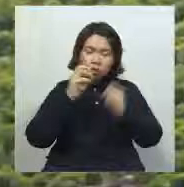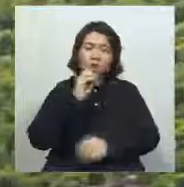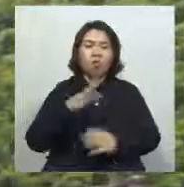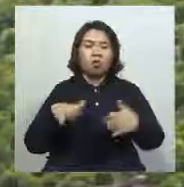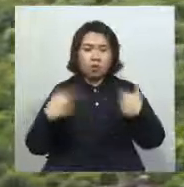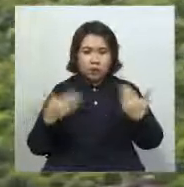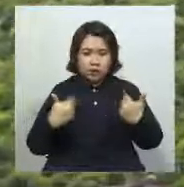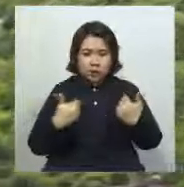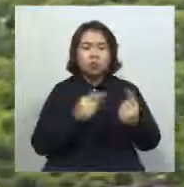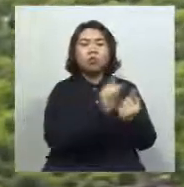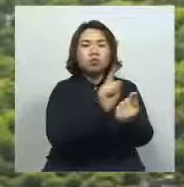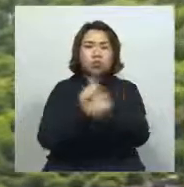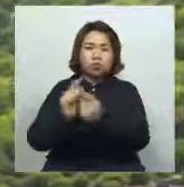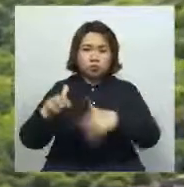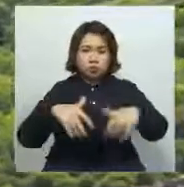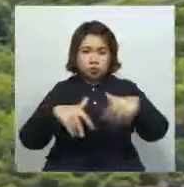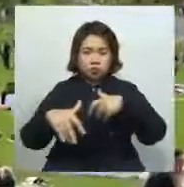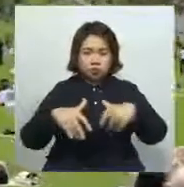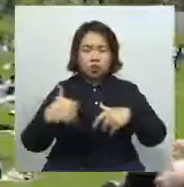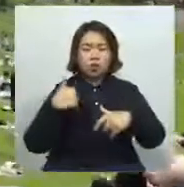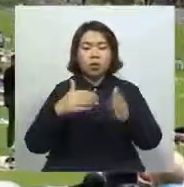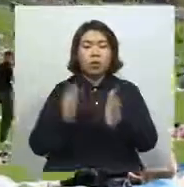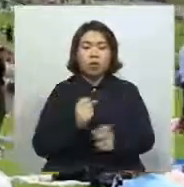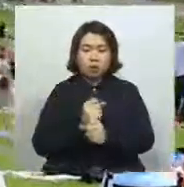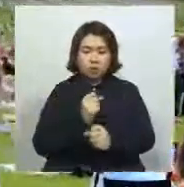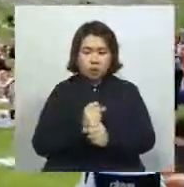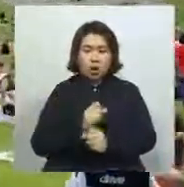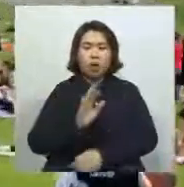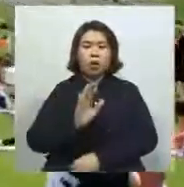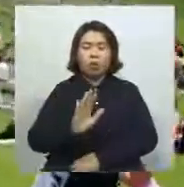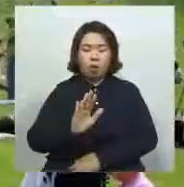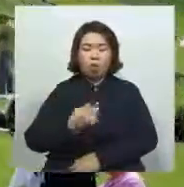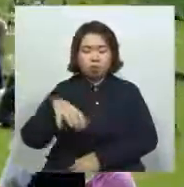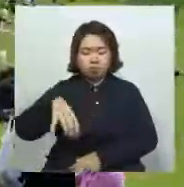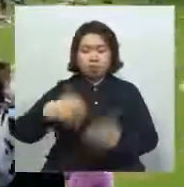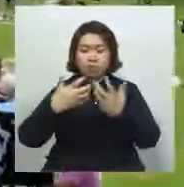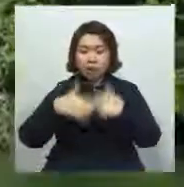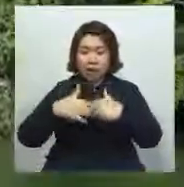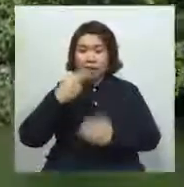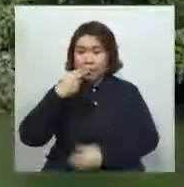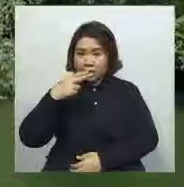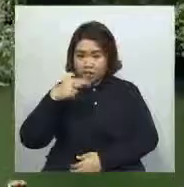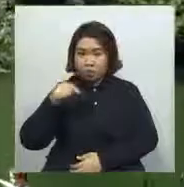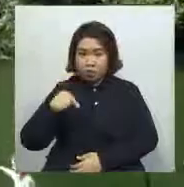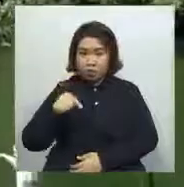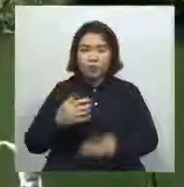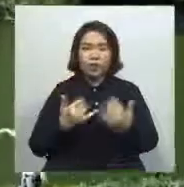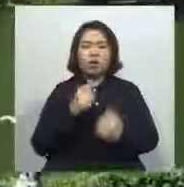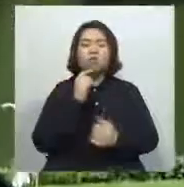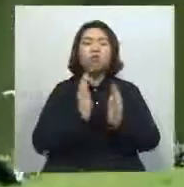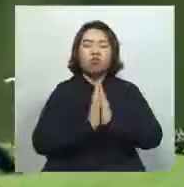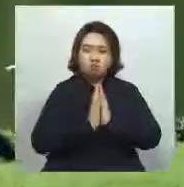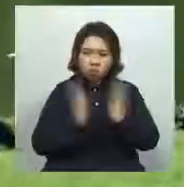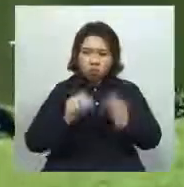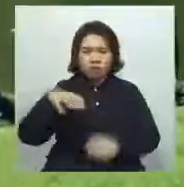ดีนะครับที่ได้พบปะกับพี่น้องประชาชนรวมถึงเจ้าหน้าที่ของการยาสูบแห่งประเทศไทยแล้วก็ได้กล่าวขอบคุณนะครับทางด้าน